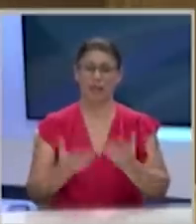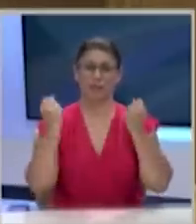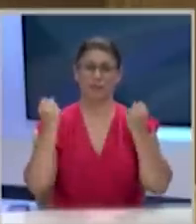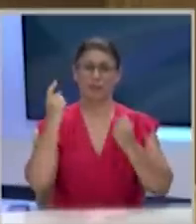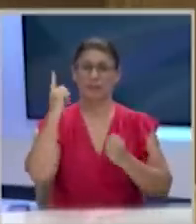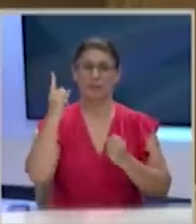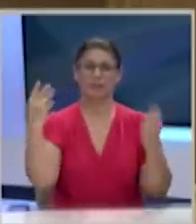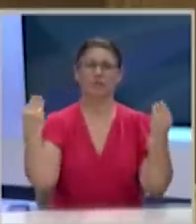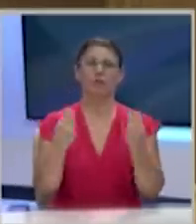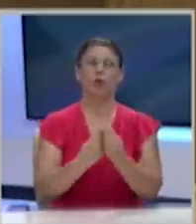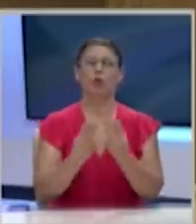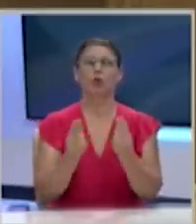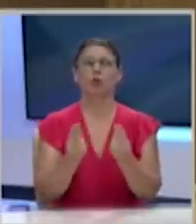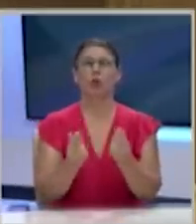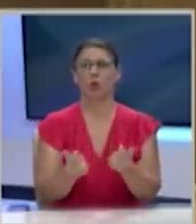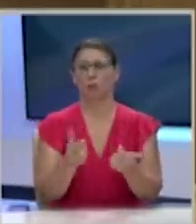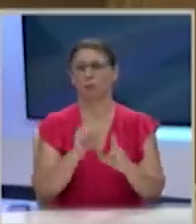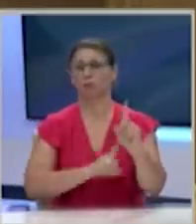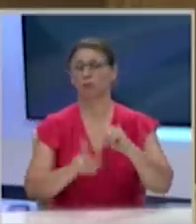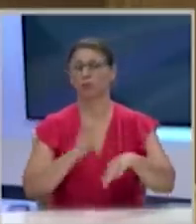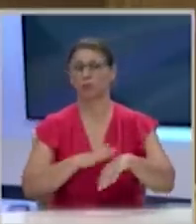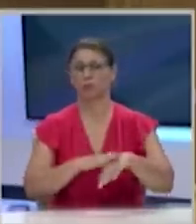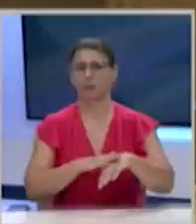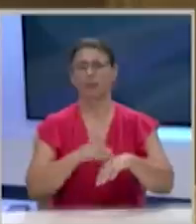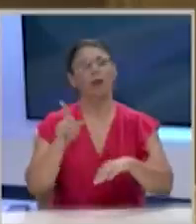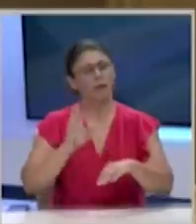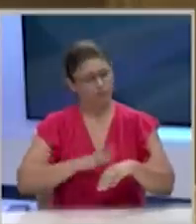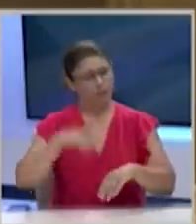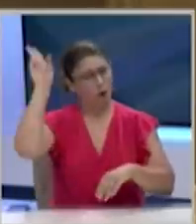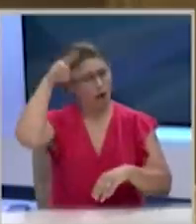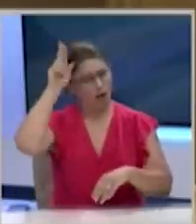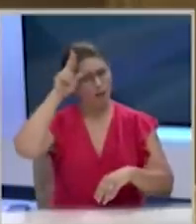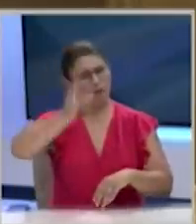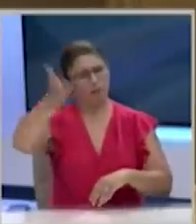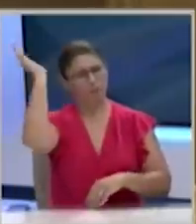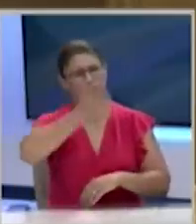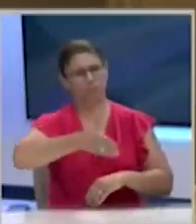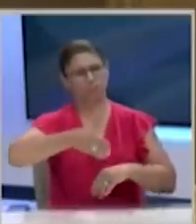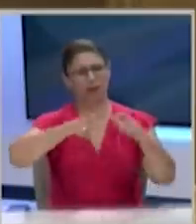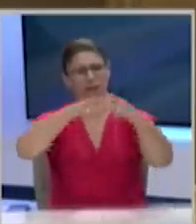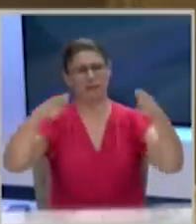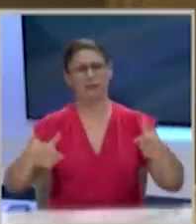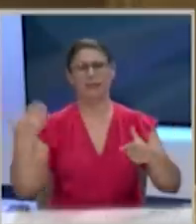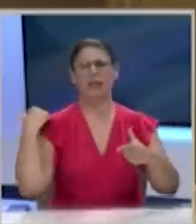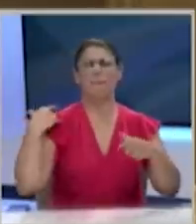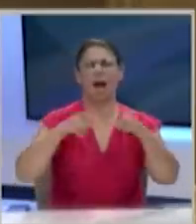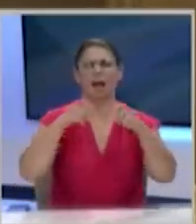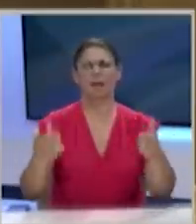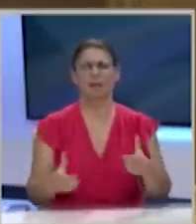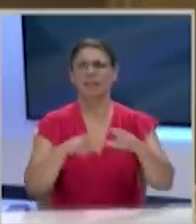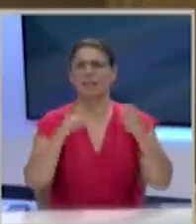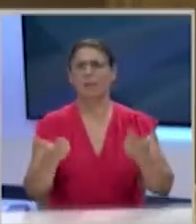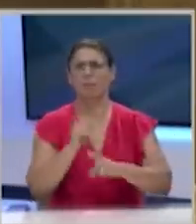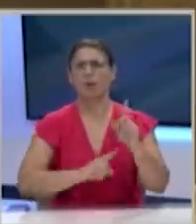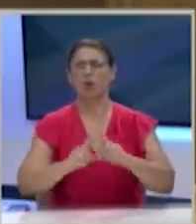έναν βολικό τρόπο. Ποιος φταίει? Φταίει ο Γάιδαρος, βαράμε το Σαμάρι. Στη συγκεκριμένη περίπτωση, το Σαμάρι είναι η περιφέρεια